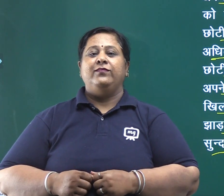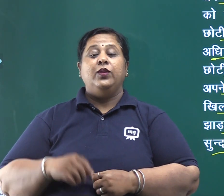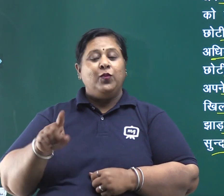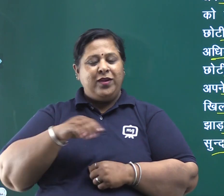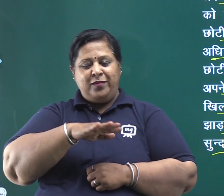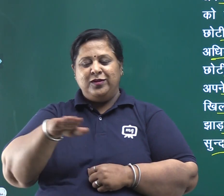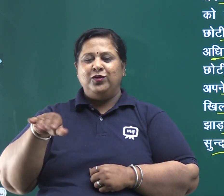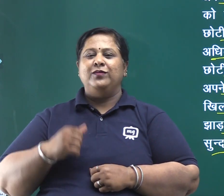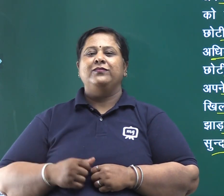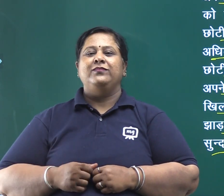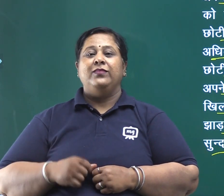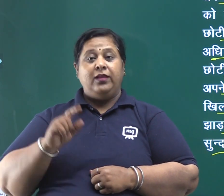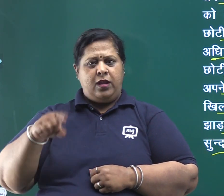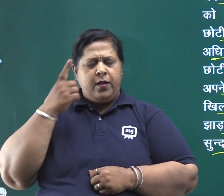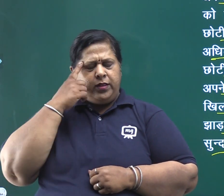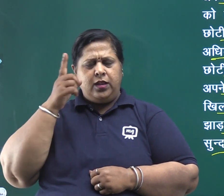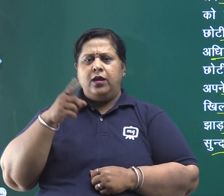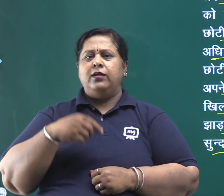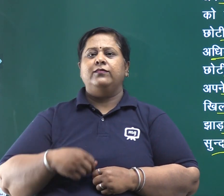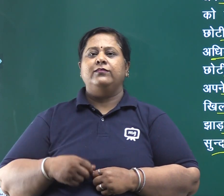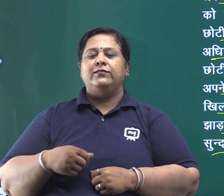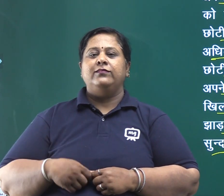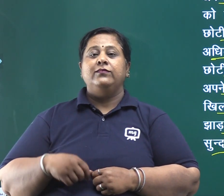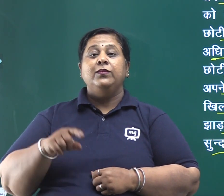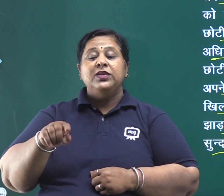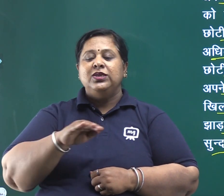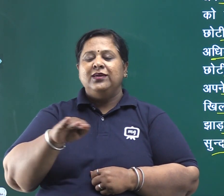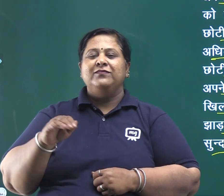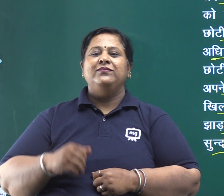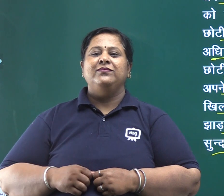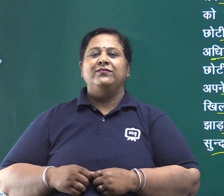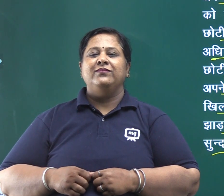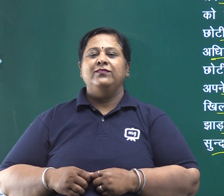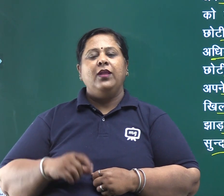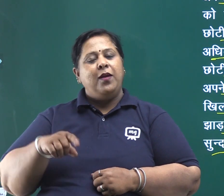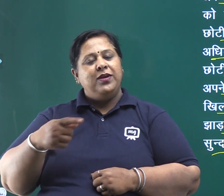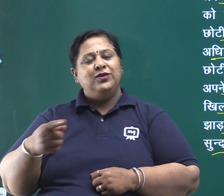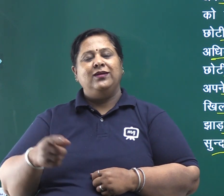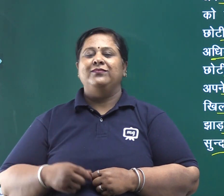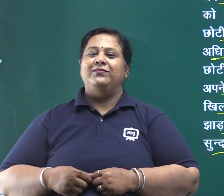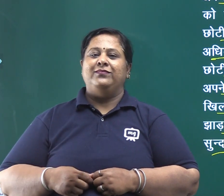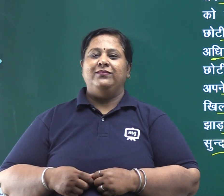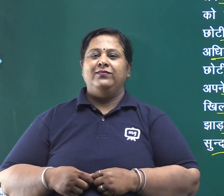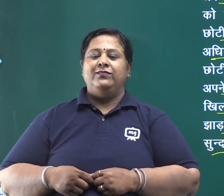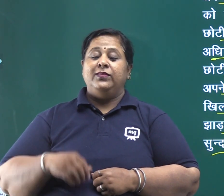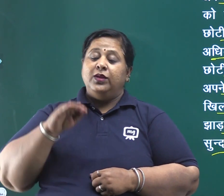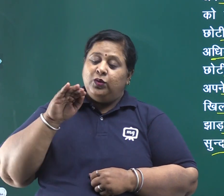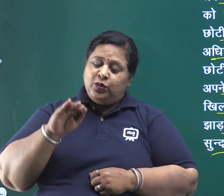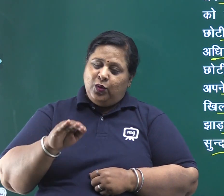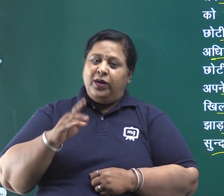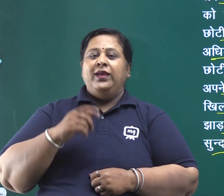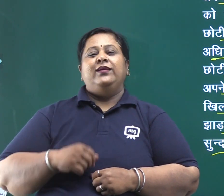तो प्यारे बच्चों, यहाँ हमने देखा कि बच्ची हमेशा छोटी